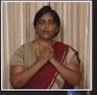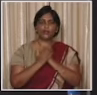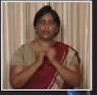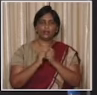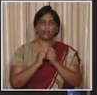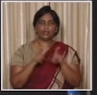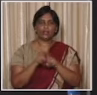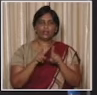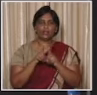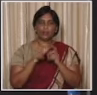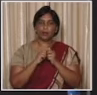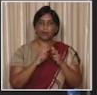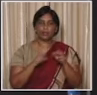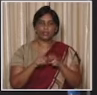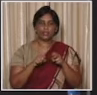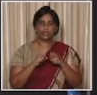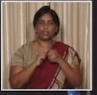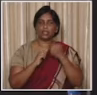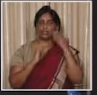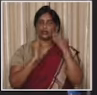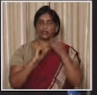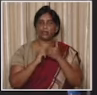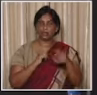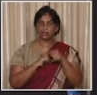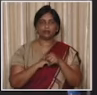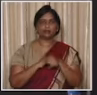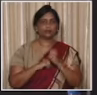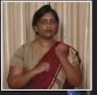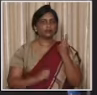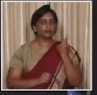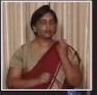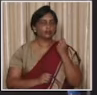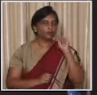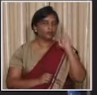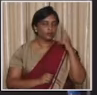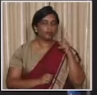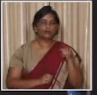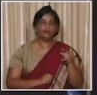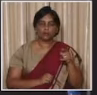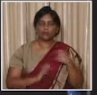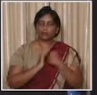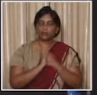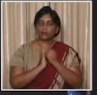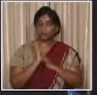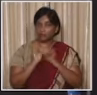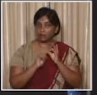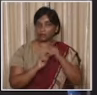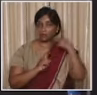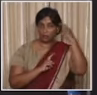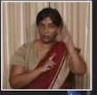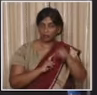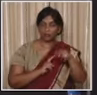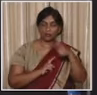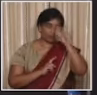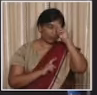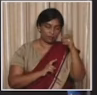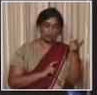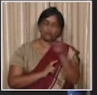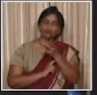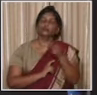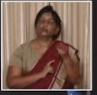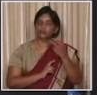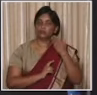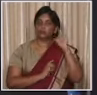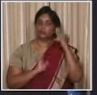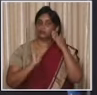අමාත්‍යාංශයේ ඇනුවල් රිපෝට් එක ගැන සාකච්ඡා කරා. ඒ පිළිබඳවත් විශේෂයෙන්ම ගරු ඇමතුනි තුමිය සහ ඇමතුමා විශේෂයෙන්ම